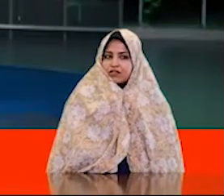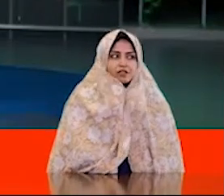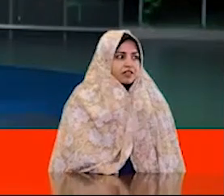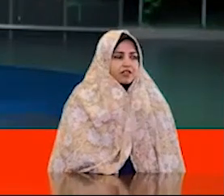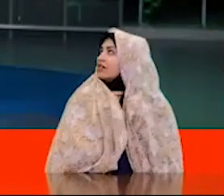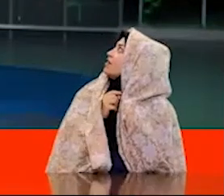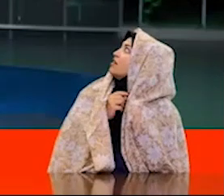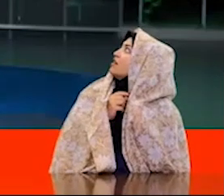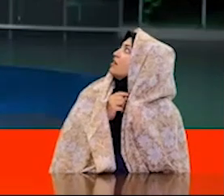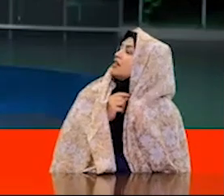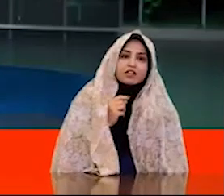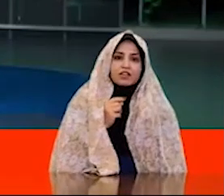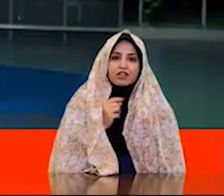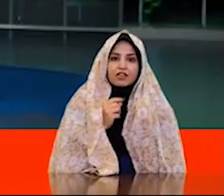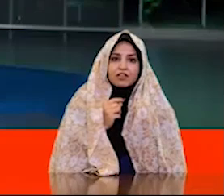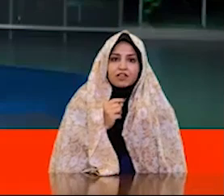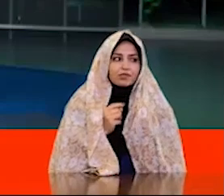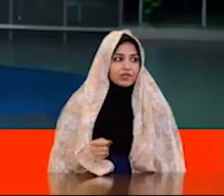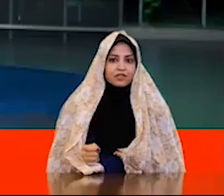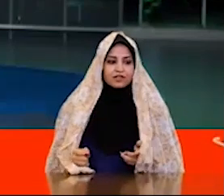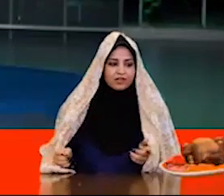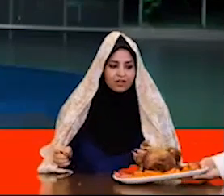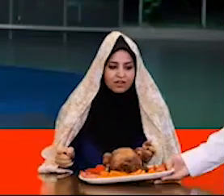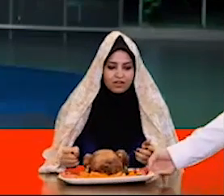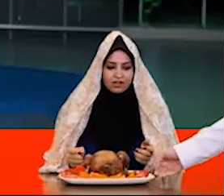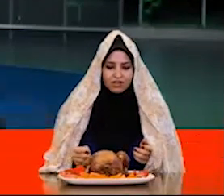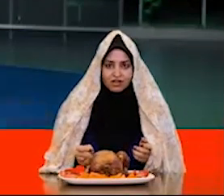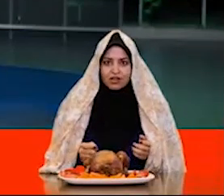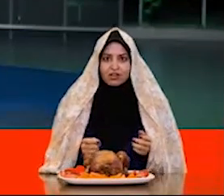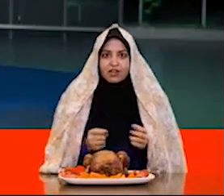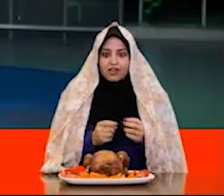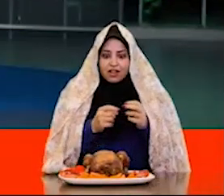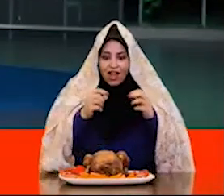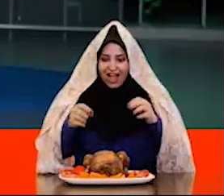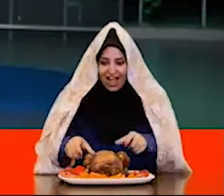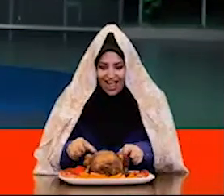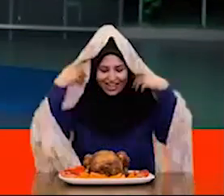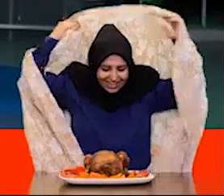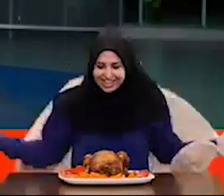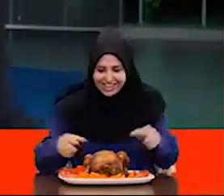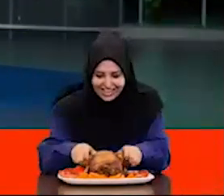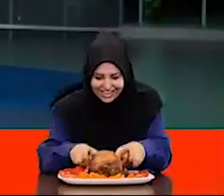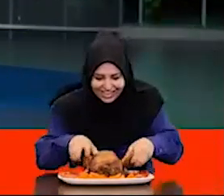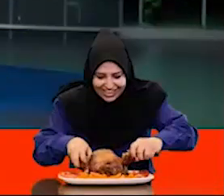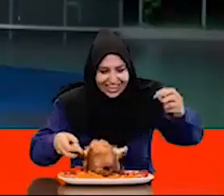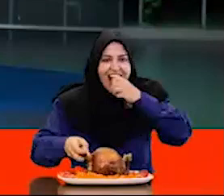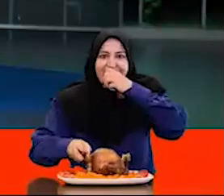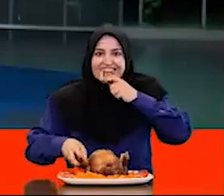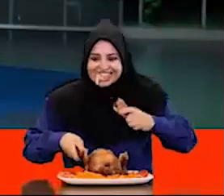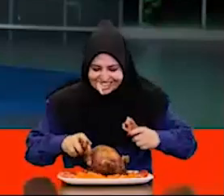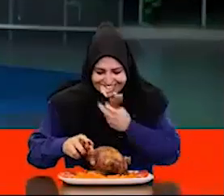نزن؟ نه بابا، ساندویچ جو زنگ نزده واسم فرستان. با پیک فرستان، چه